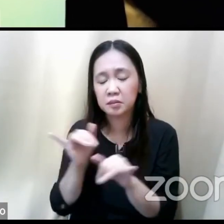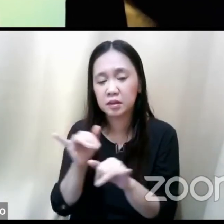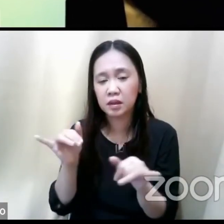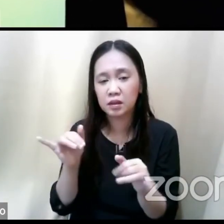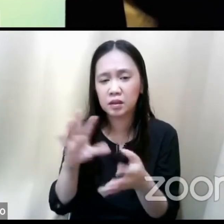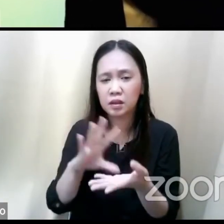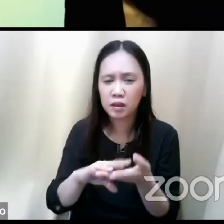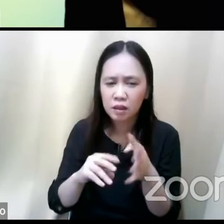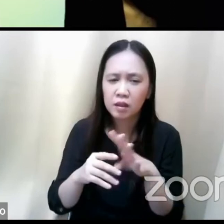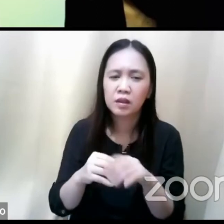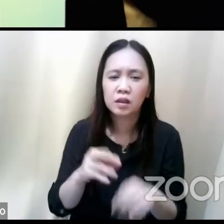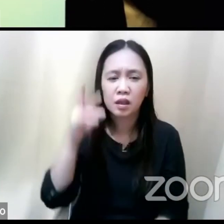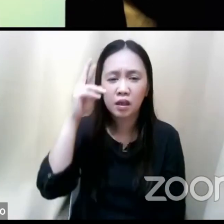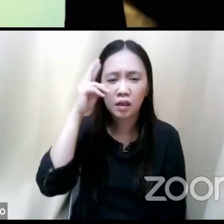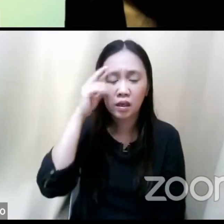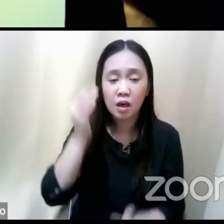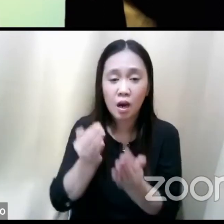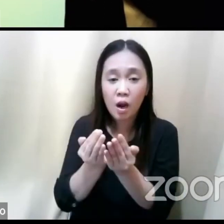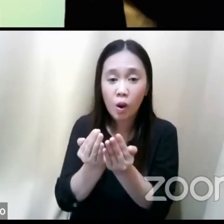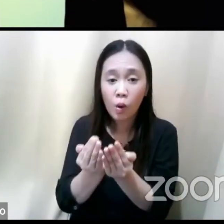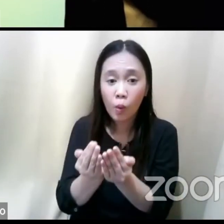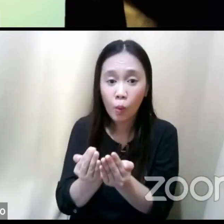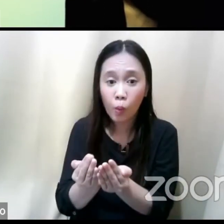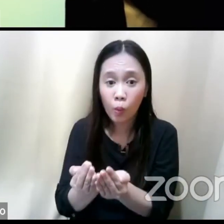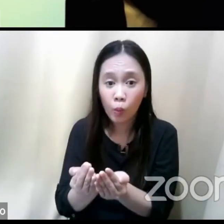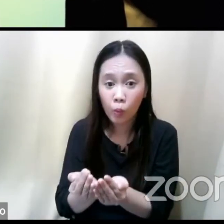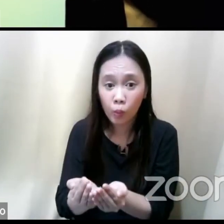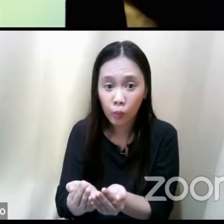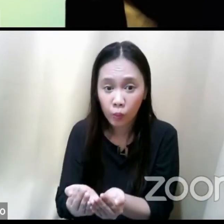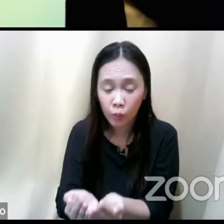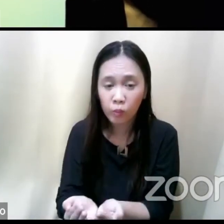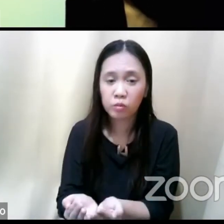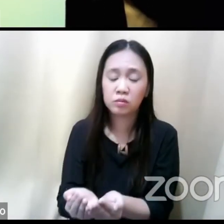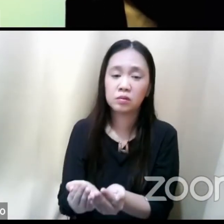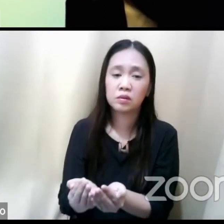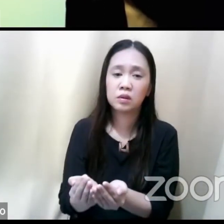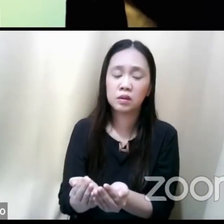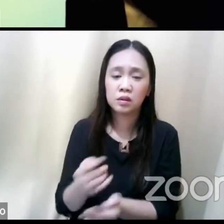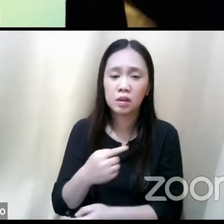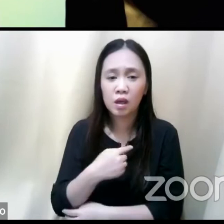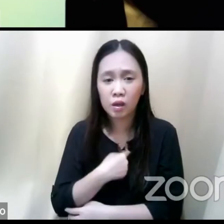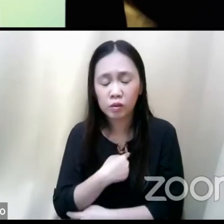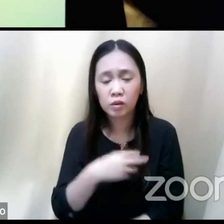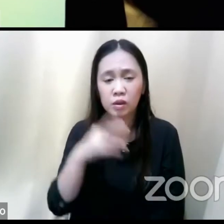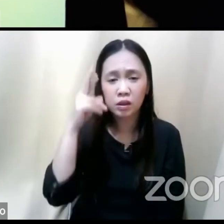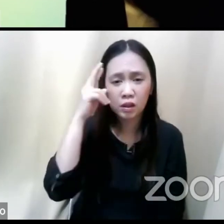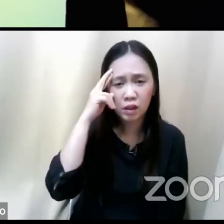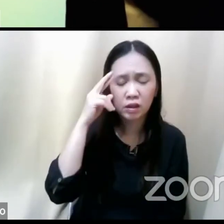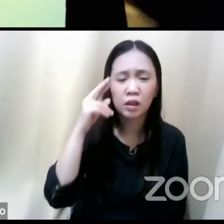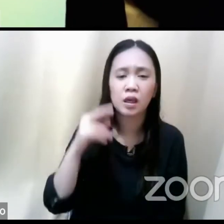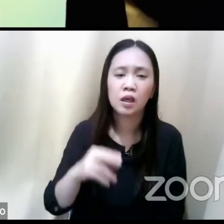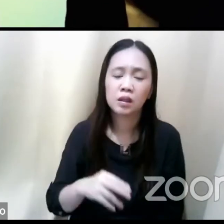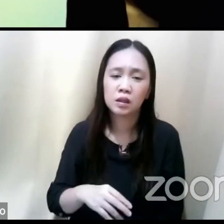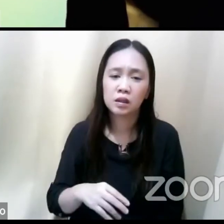Sir Ranil, lulubog yung bangka. Ako, si Ma'am Genevieve, si Ma'am Gingy, ikaw, apat tayo.